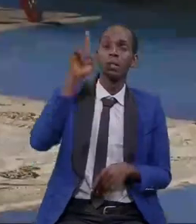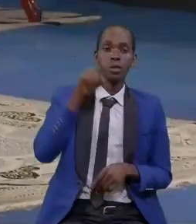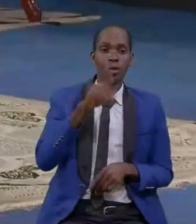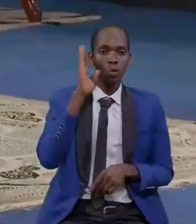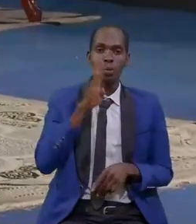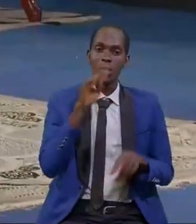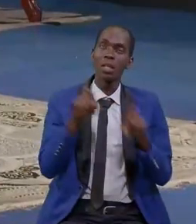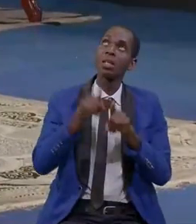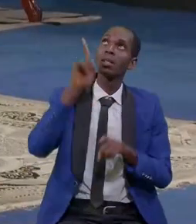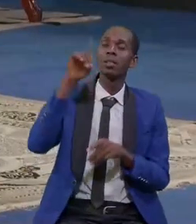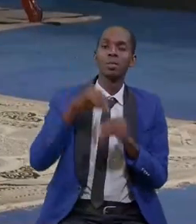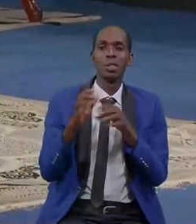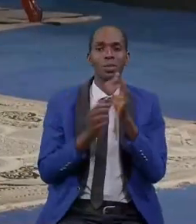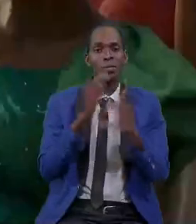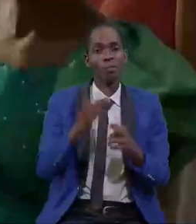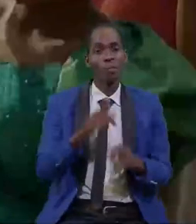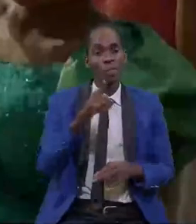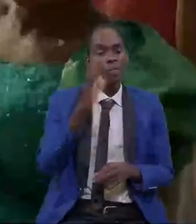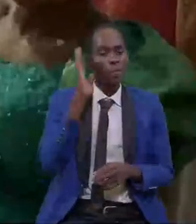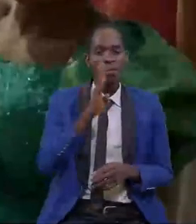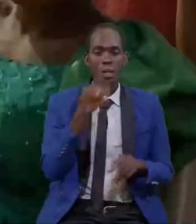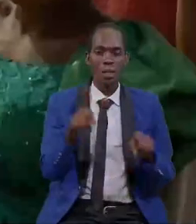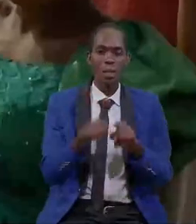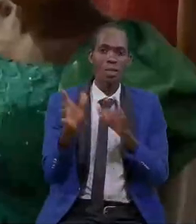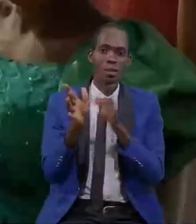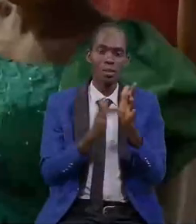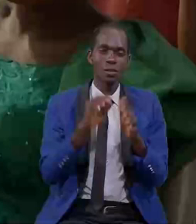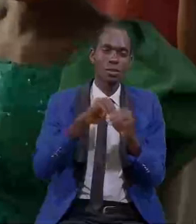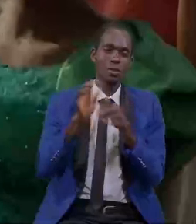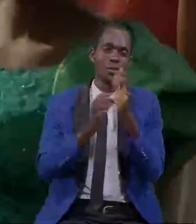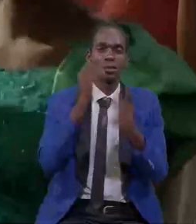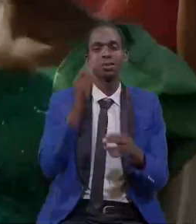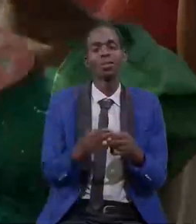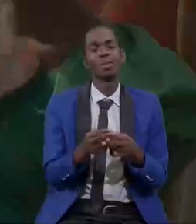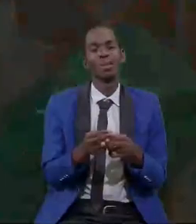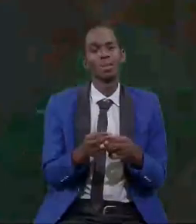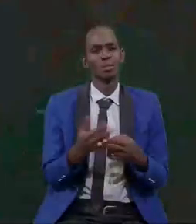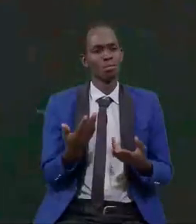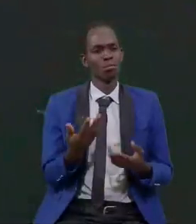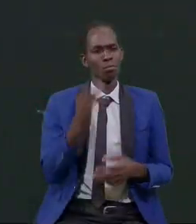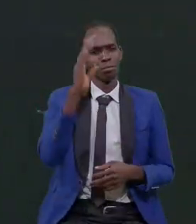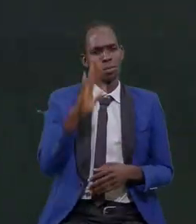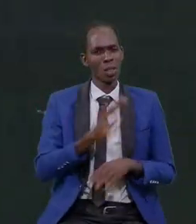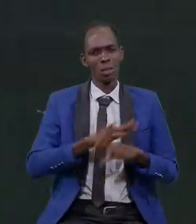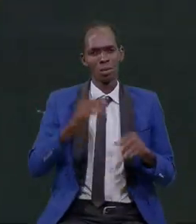lui. J'ai dit, tu seras comme lui. Parce que je ne comprends pas.